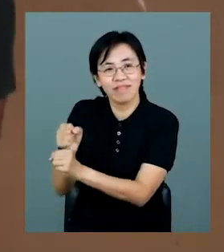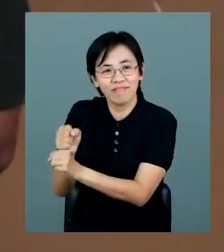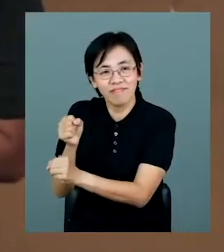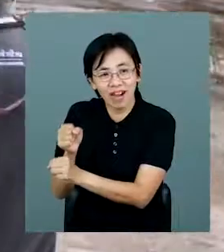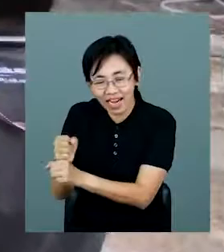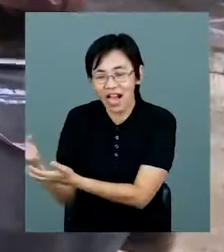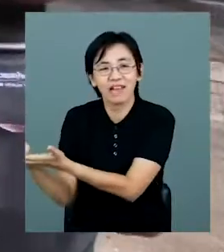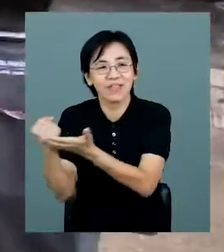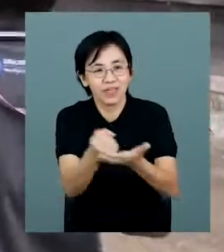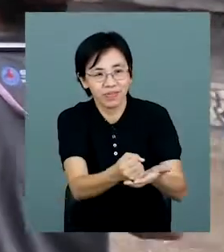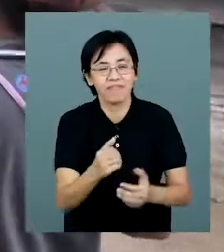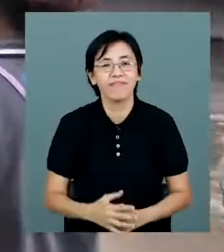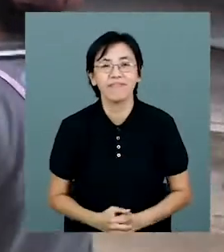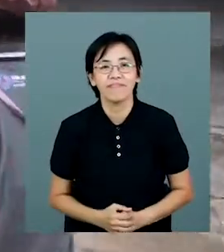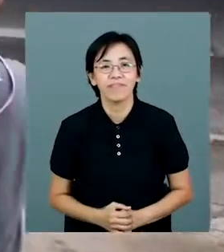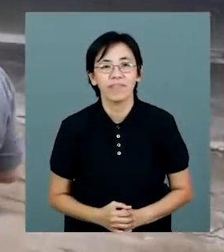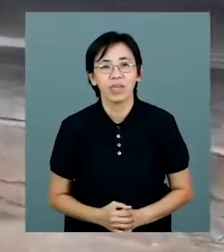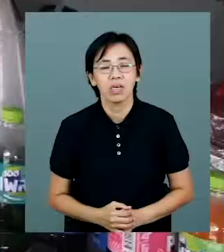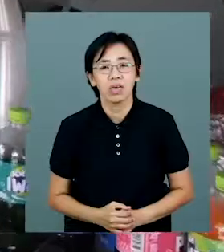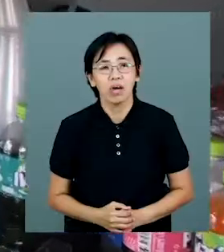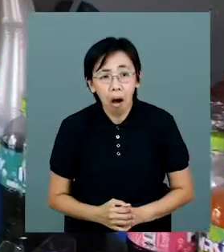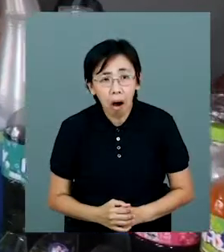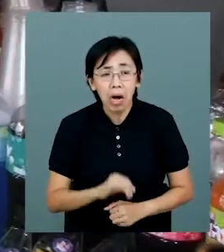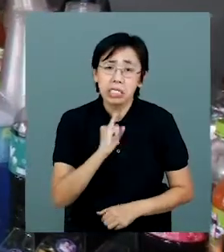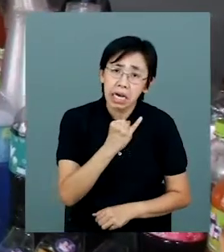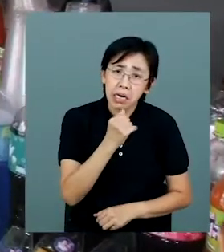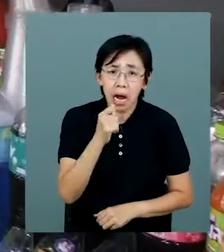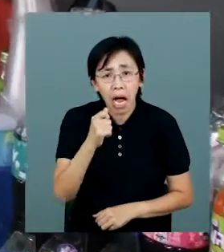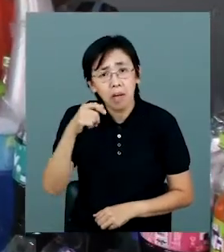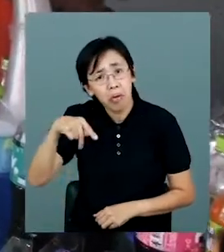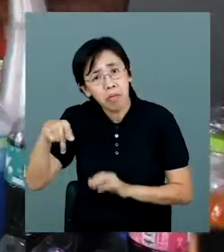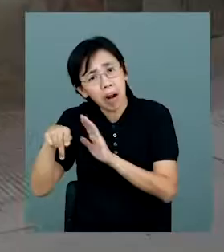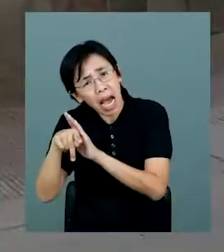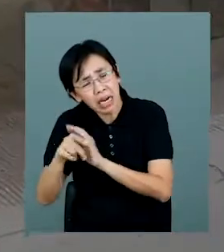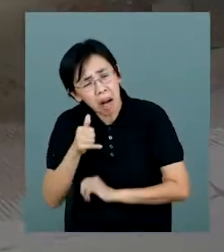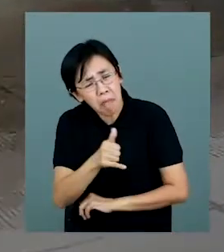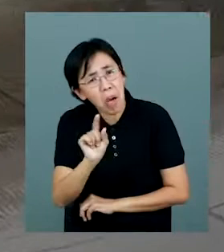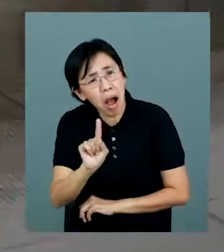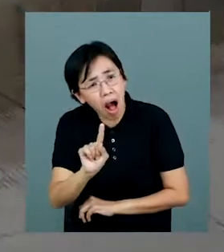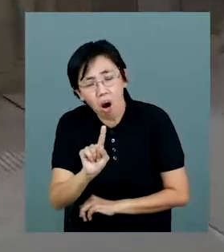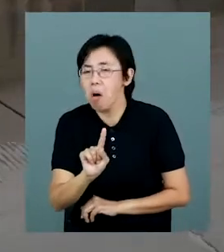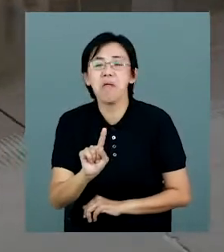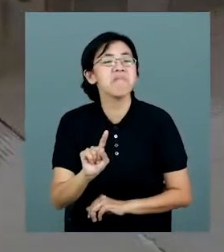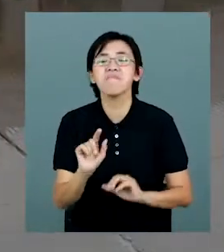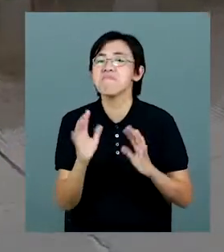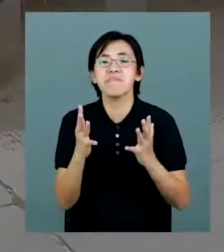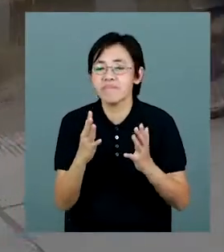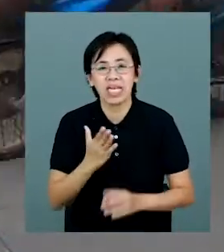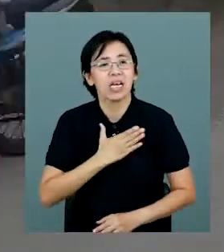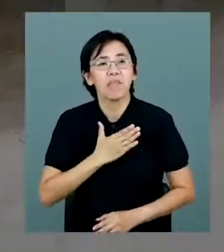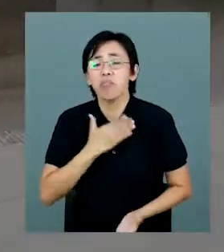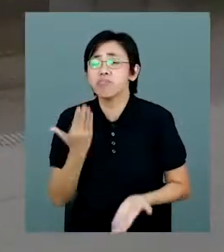ผมก็จะติดต่อให้กับเจ้าหน้าที่ถึงครับผม มีเวรในการลงไหมต้องเป็นวันจันทร์ในการพุธพฤหัส เวรไม่มี